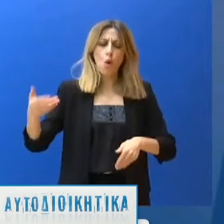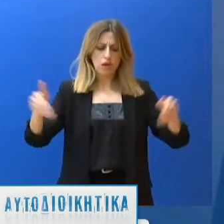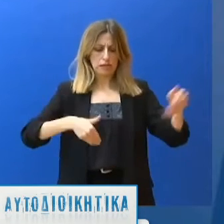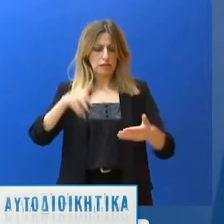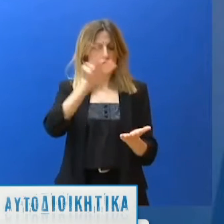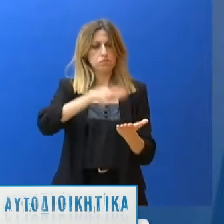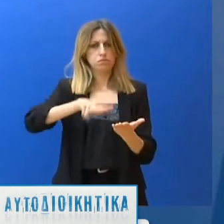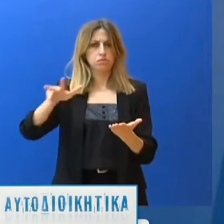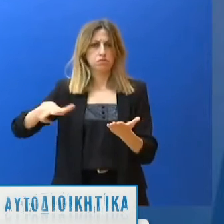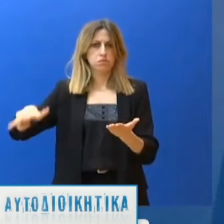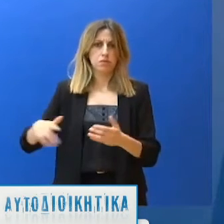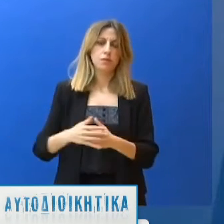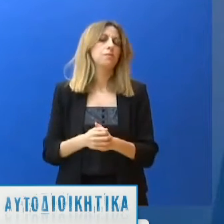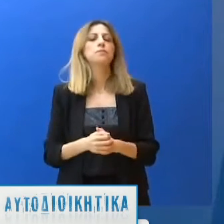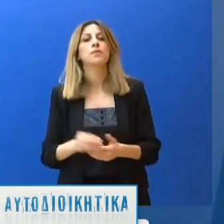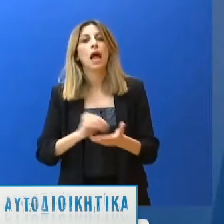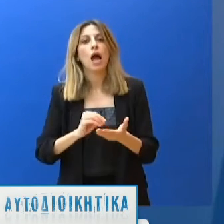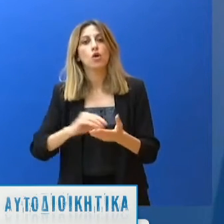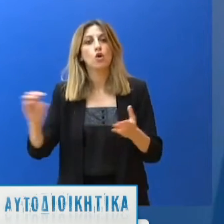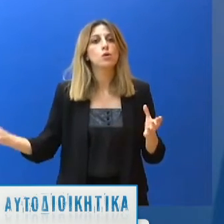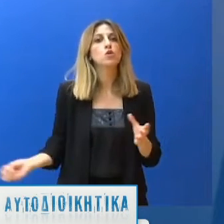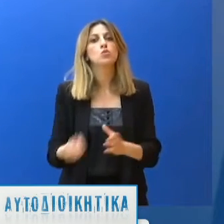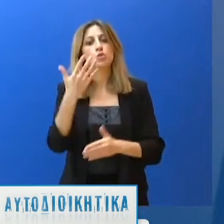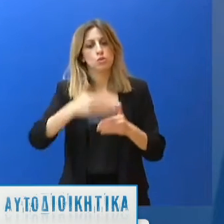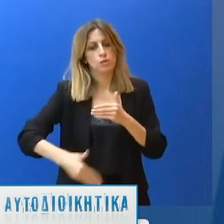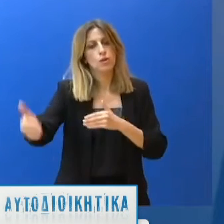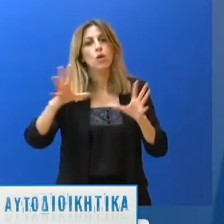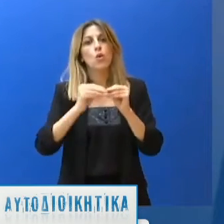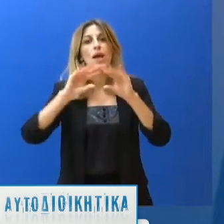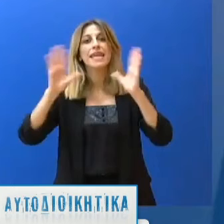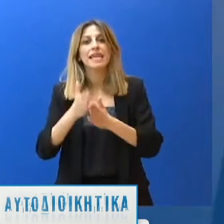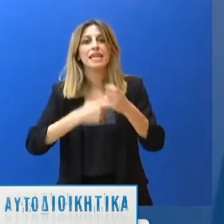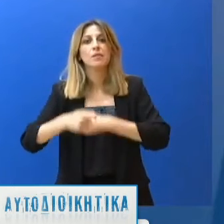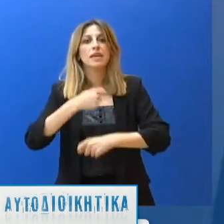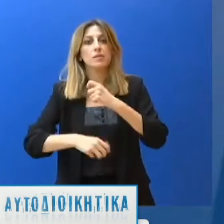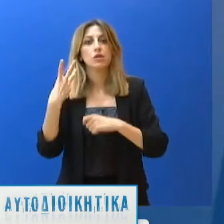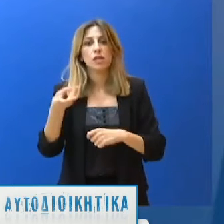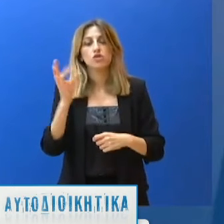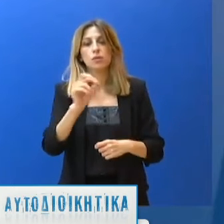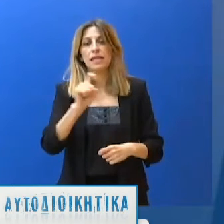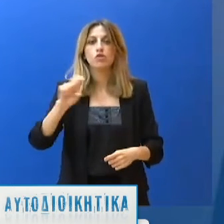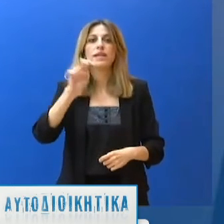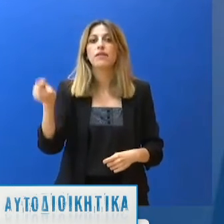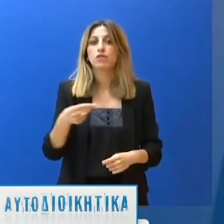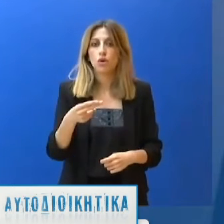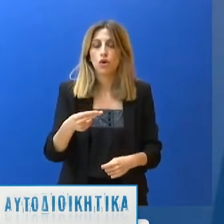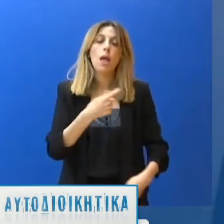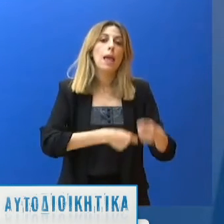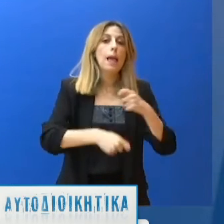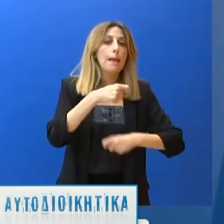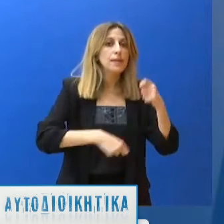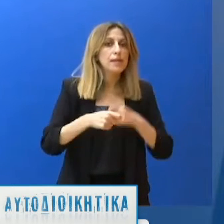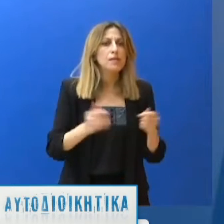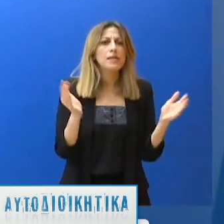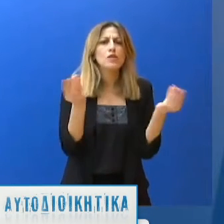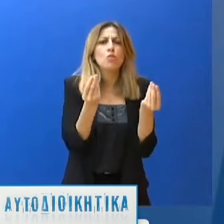Δρομολογήθηκε ο νέος κύκλος για τη γενική επιχειρηματικότητα ύψους 350 εκατομμυρίων ευρώ και για την επιχειρηματικότητα πολύ μικρών και